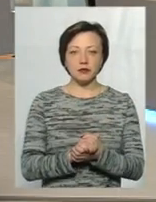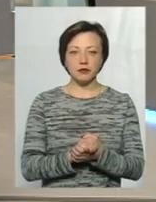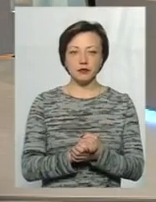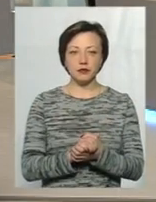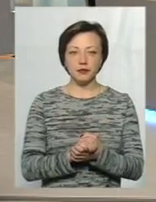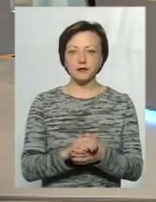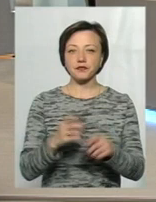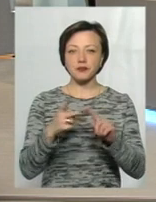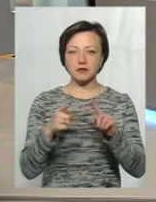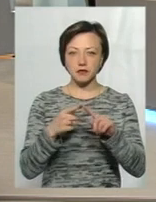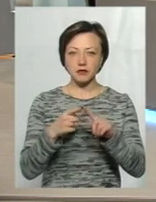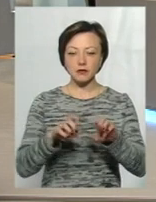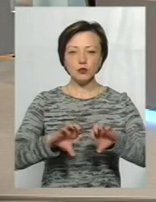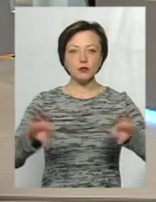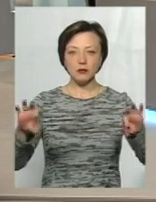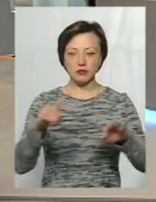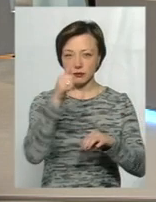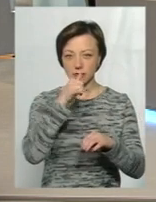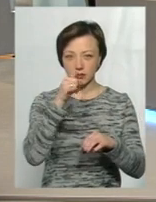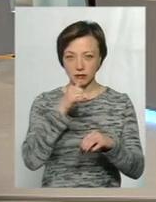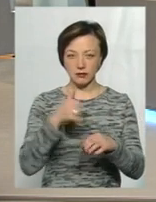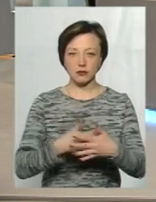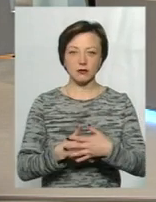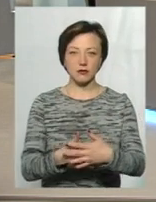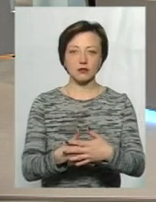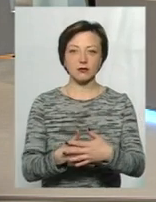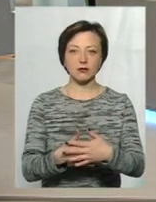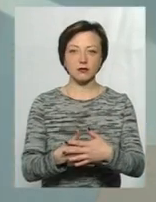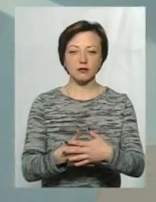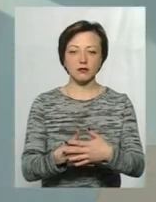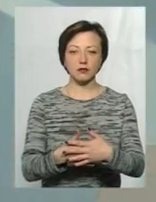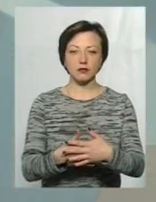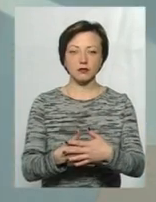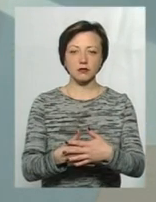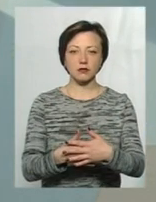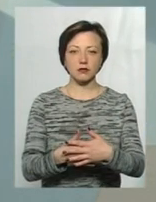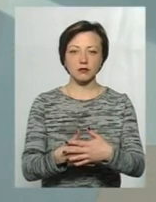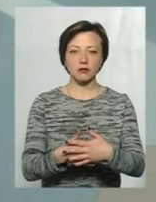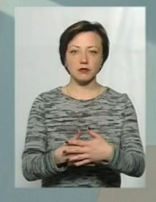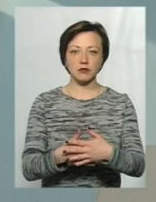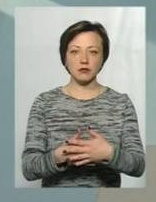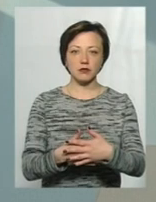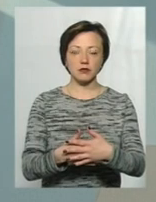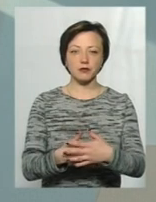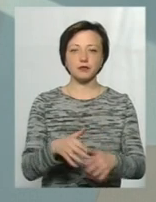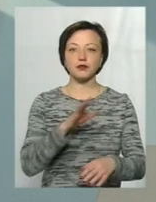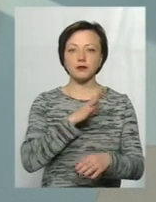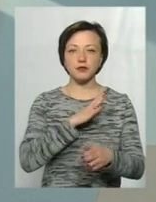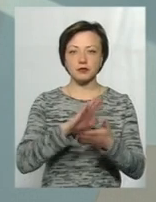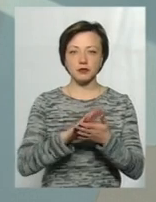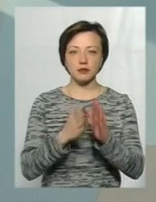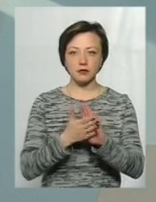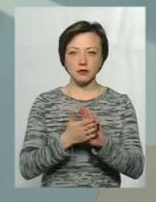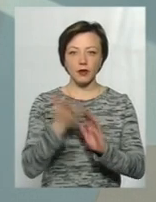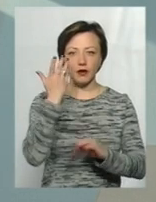трубне непліддя, коли абсолютно непрохідні труби. Подекуди бувають ситуації, коли